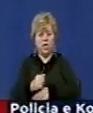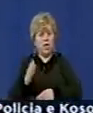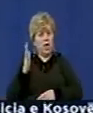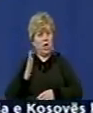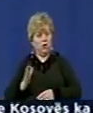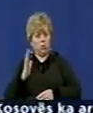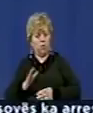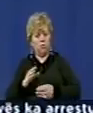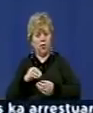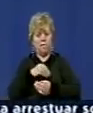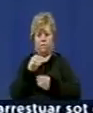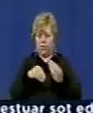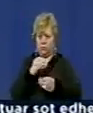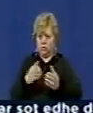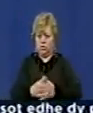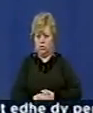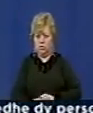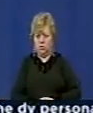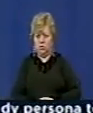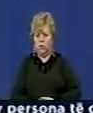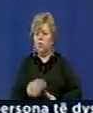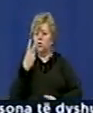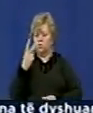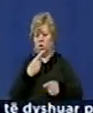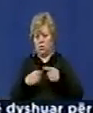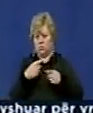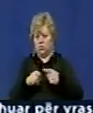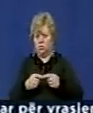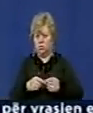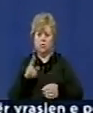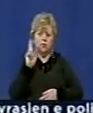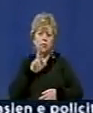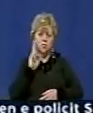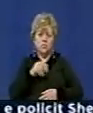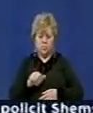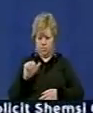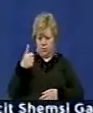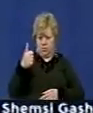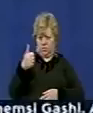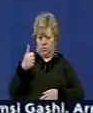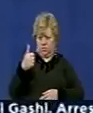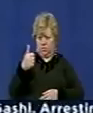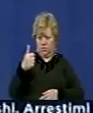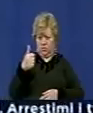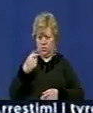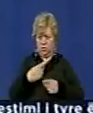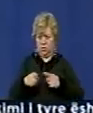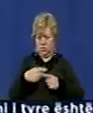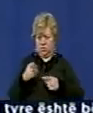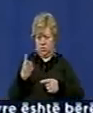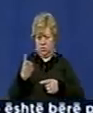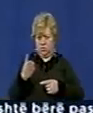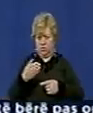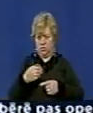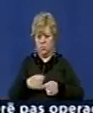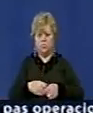dhe duke ja përmendur familjen. Për dy arsye shumë të thjeshta. E para, sepse nuk mund të na